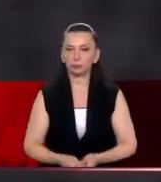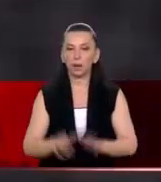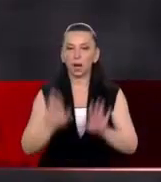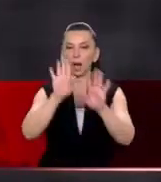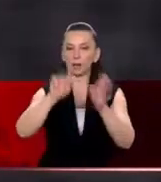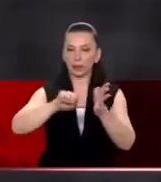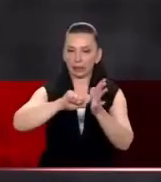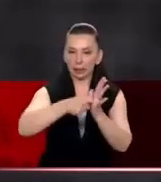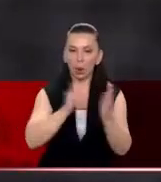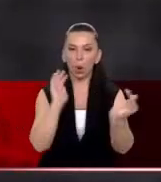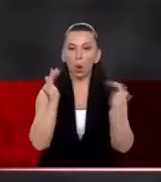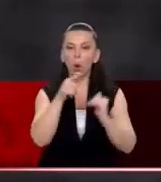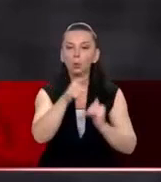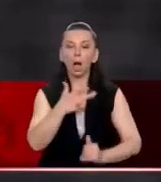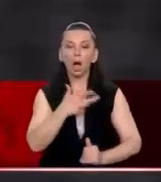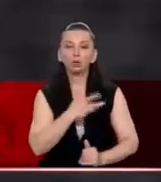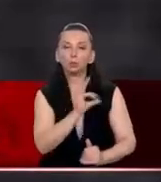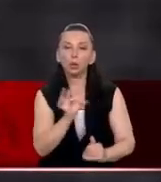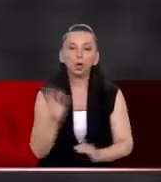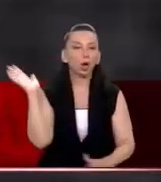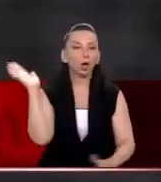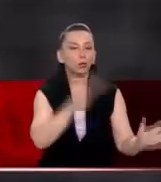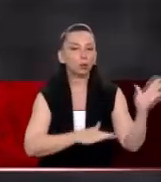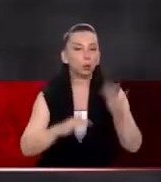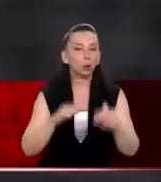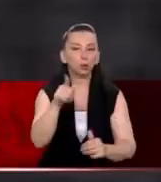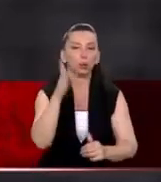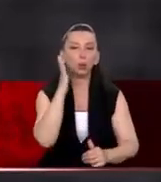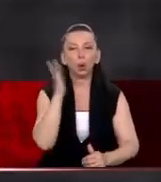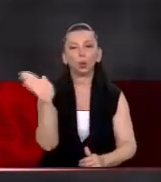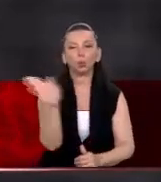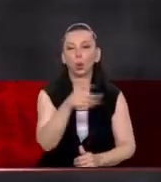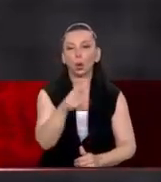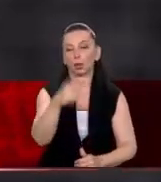Kapıları kilitli bir oda, acımasız dayak işte bu tokatla başlıyor.